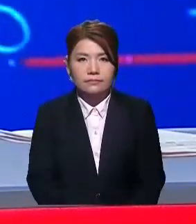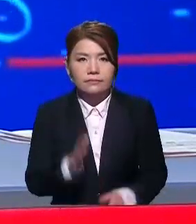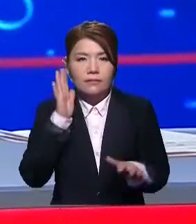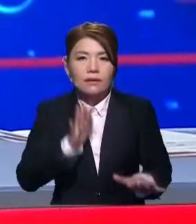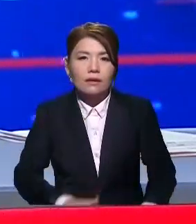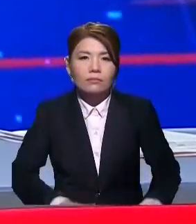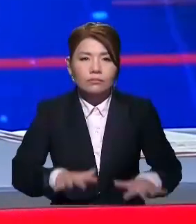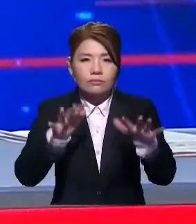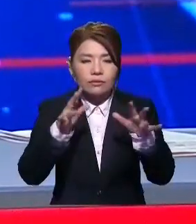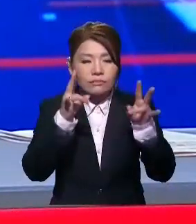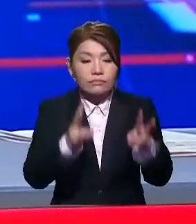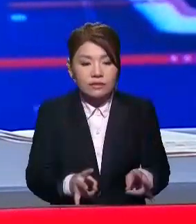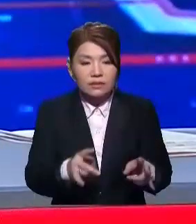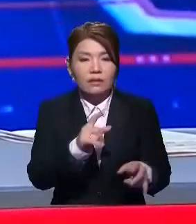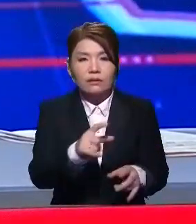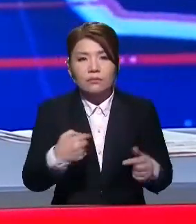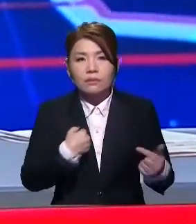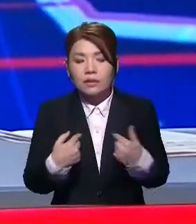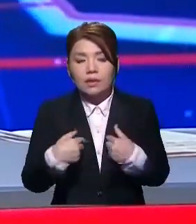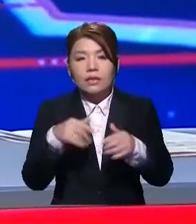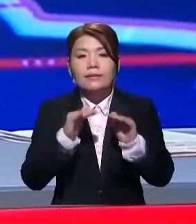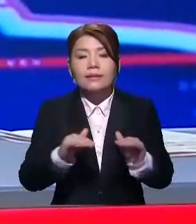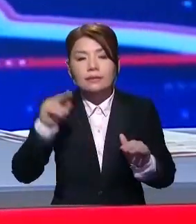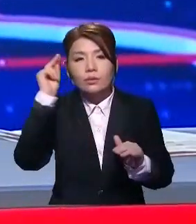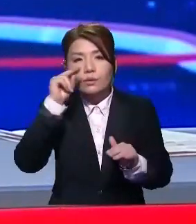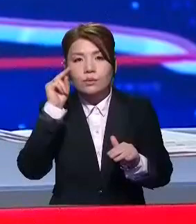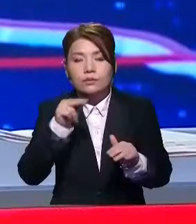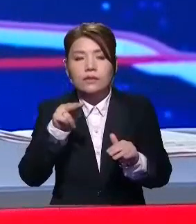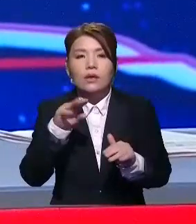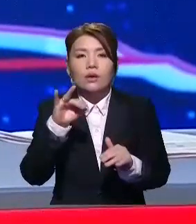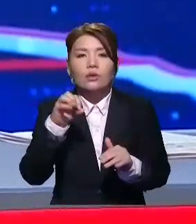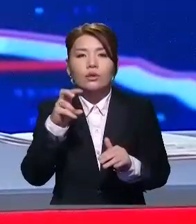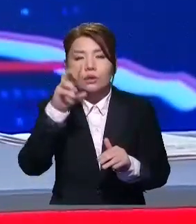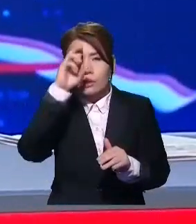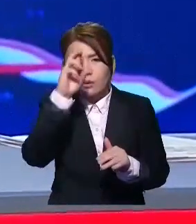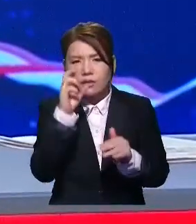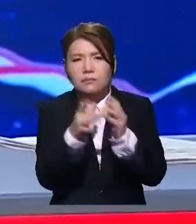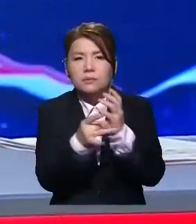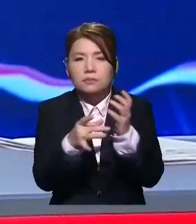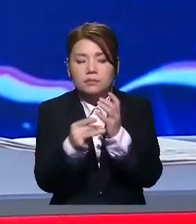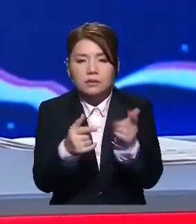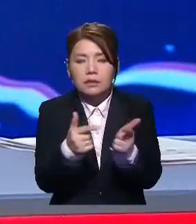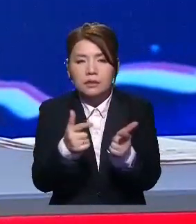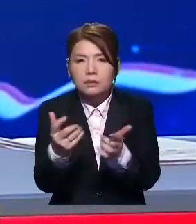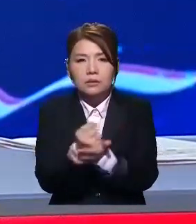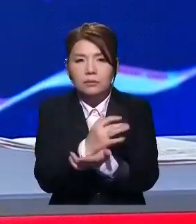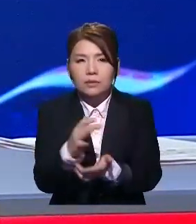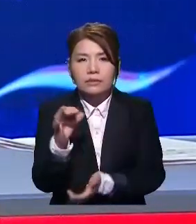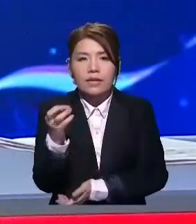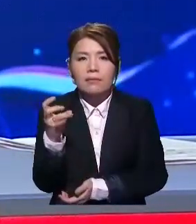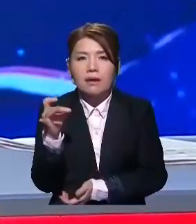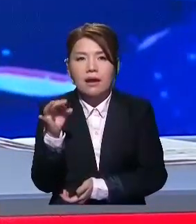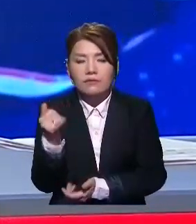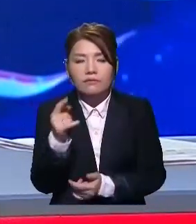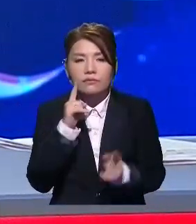Тасқын судан зардап шеккен өңірлерде оқушылар ұлттық бірыңғай тестілеуге сапалы дайындала алмайды. Бұл туралы сенатор Ғалиасқар Сарыбаев өзінің депутаттық